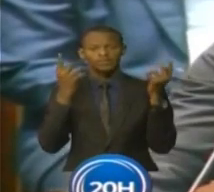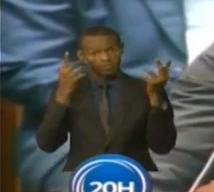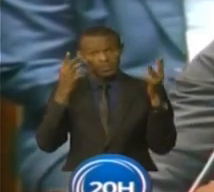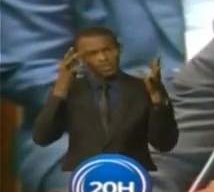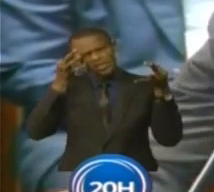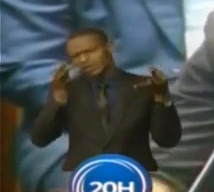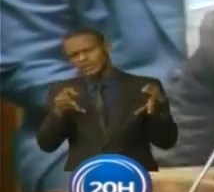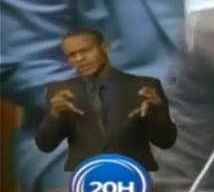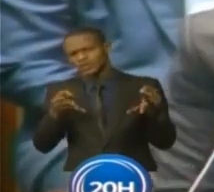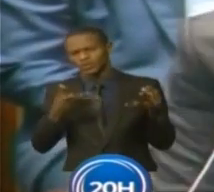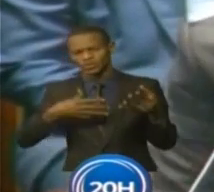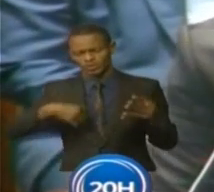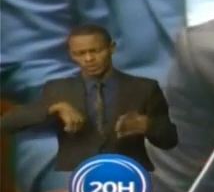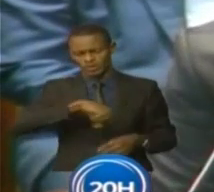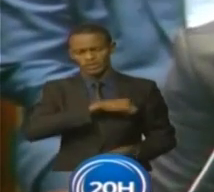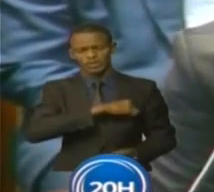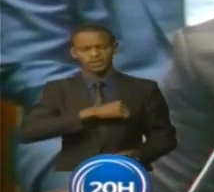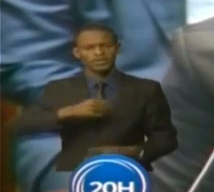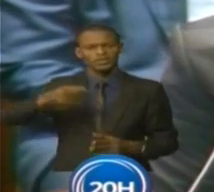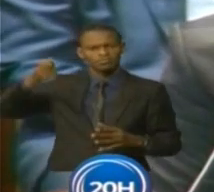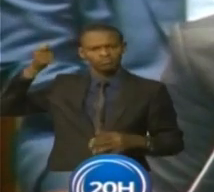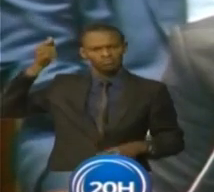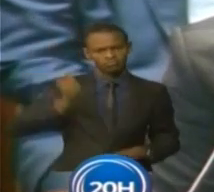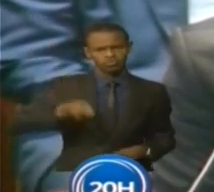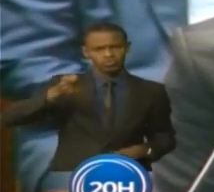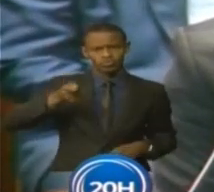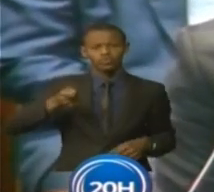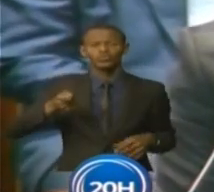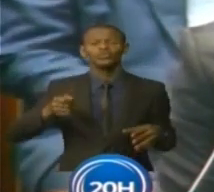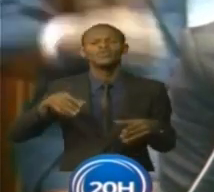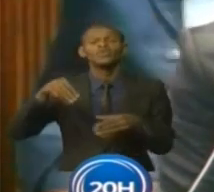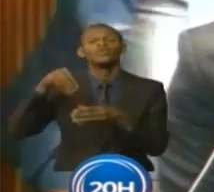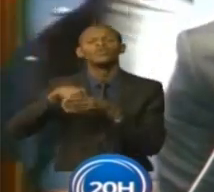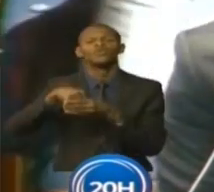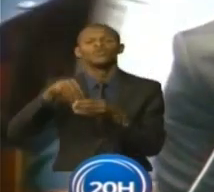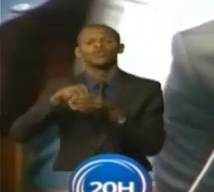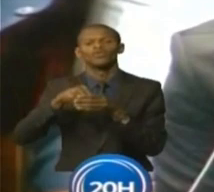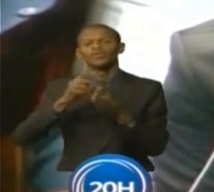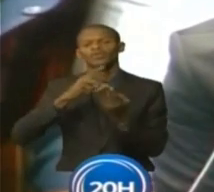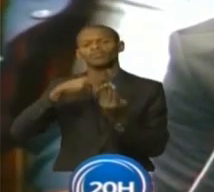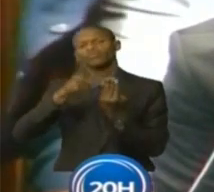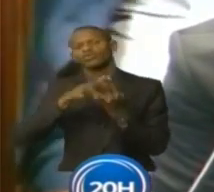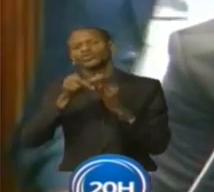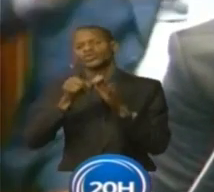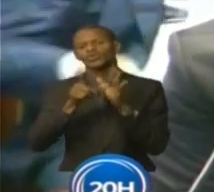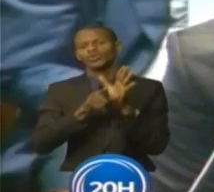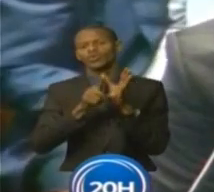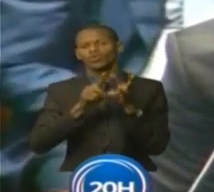le Sénat vote le projet de loi portant ratification de l'ordonnance numéro